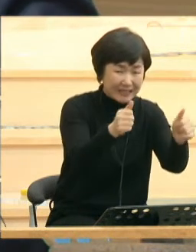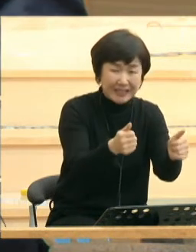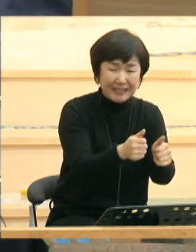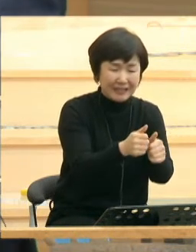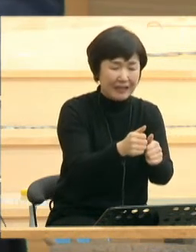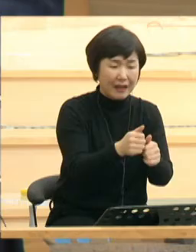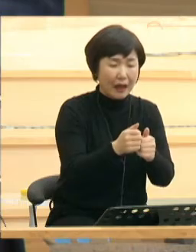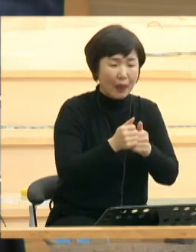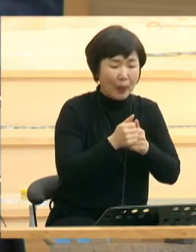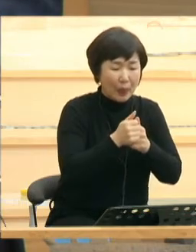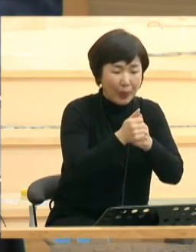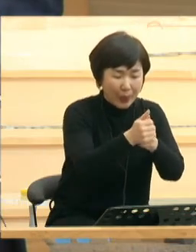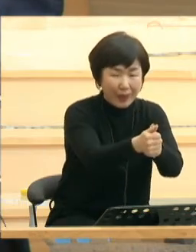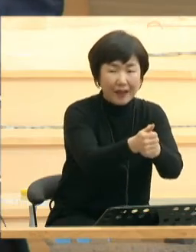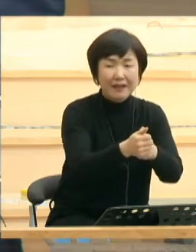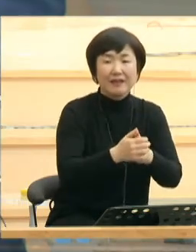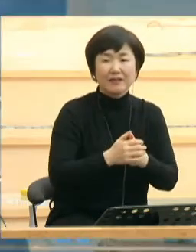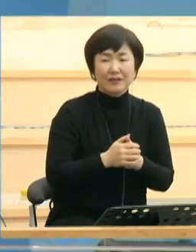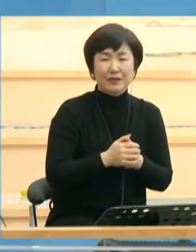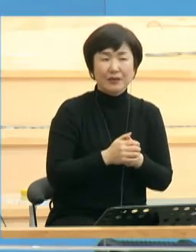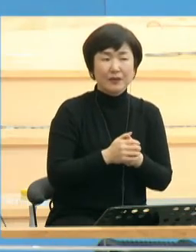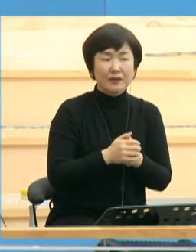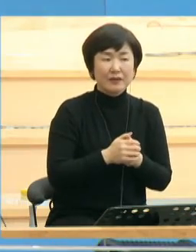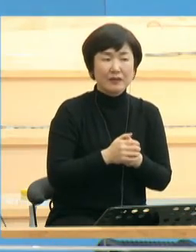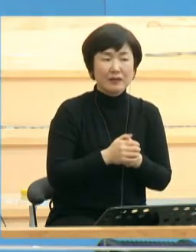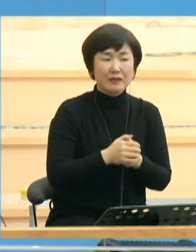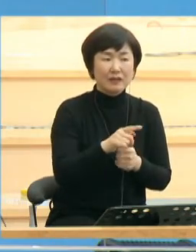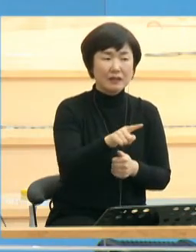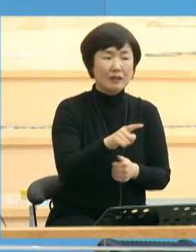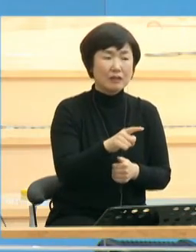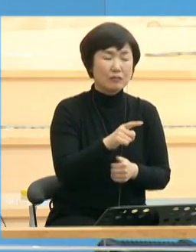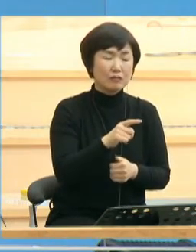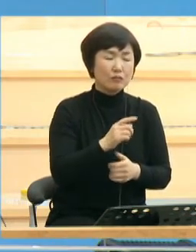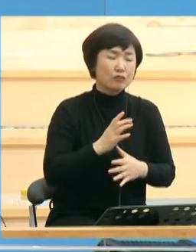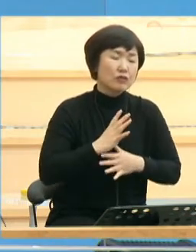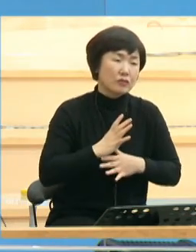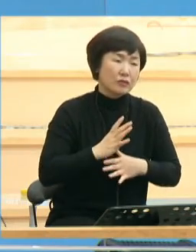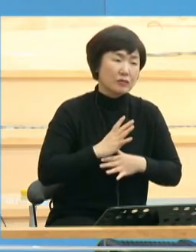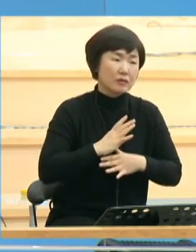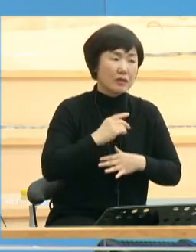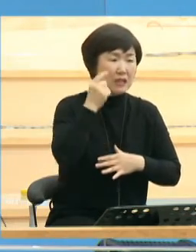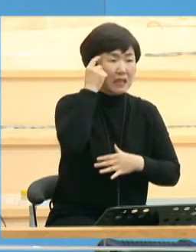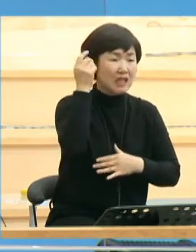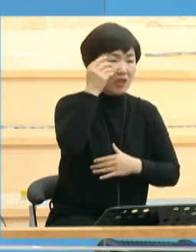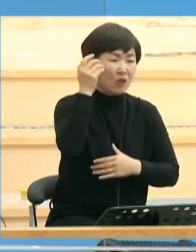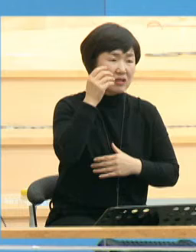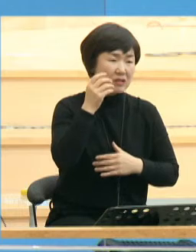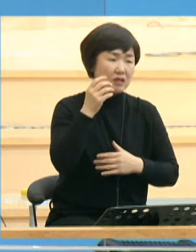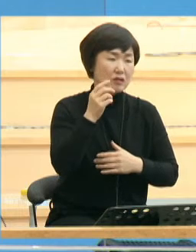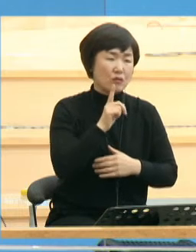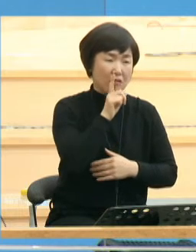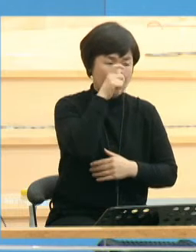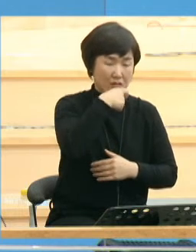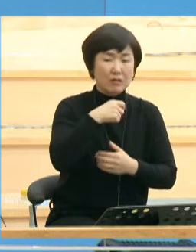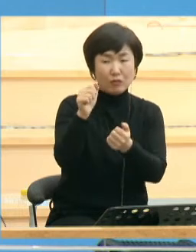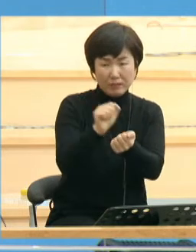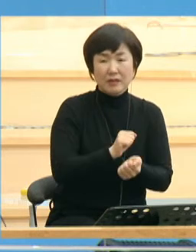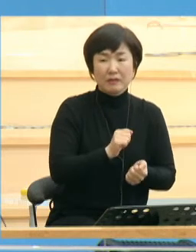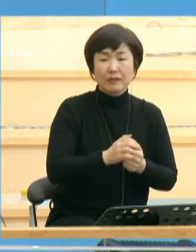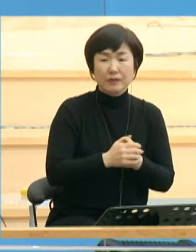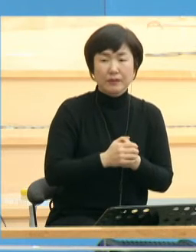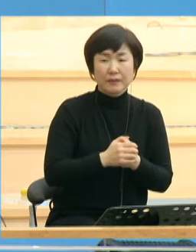이염 무서운 거예요 영적으로 오염시킨 거죠 사랑 기성세대 여러분